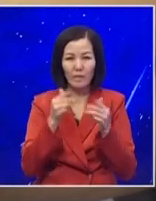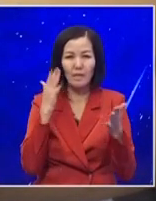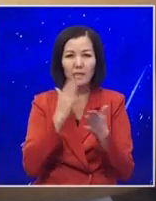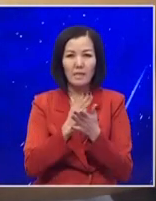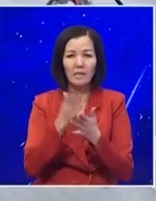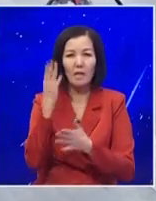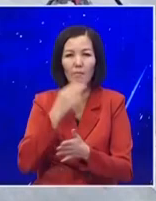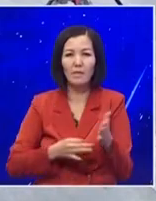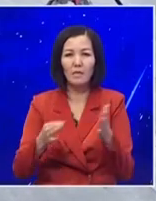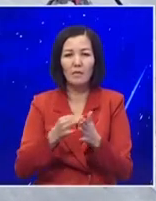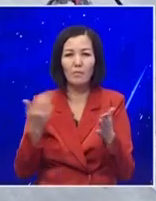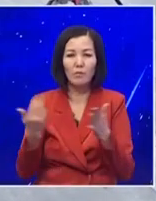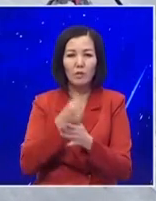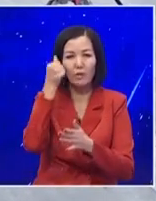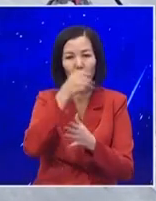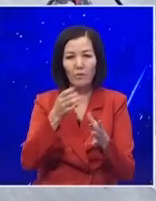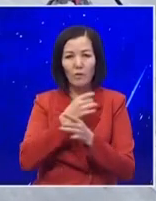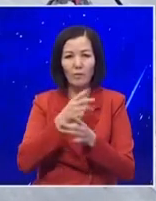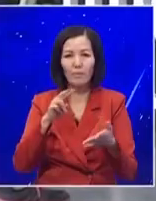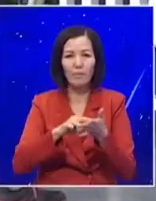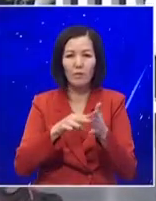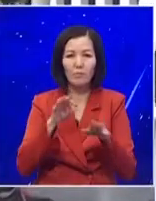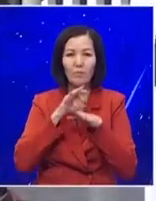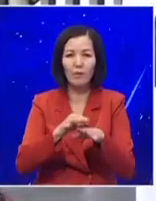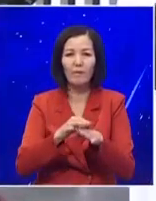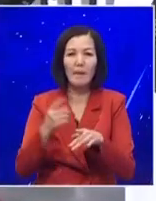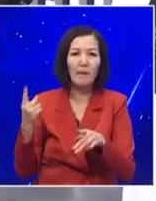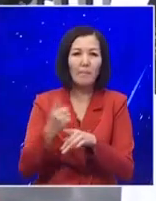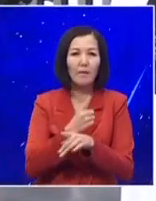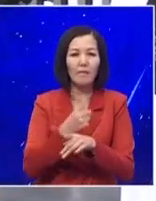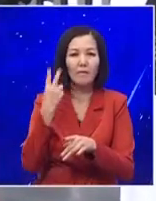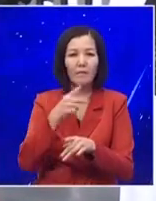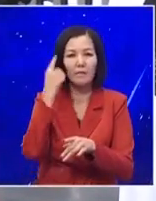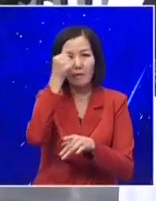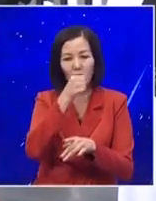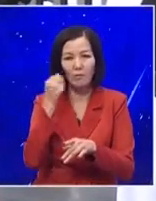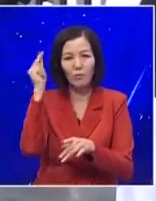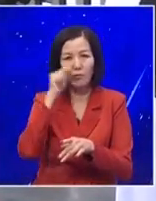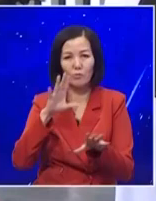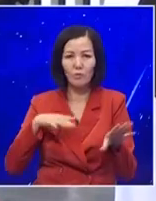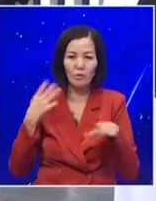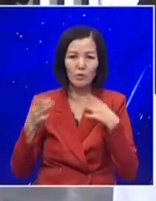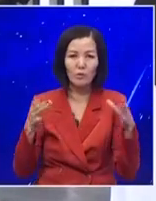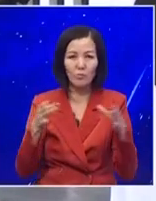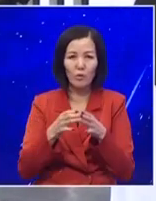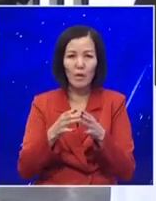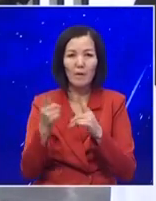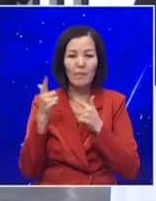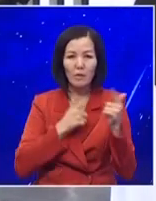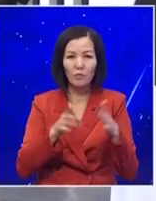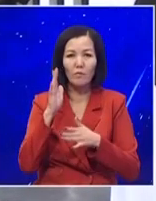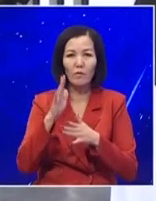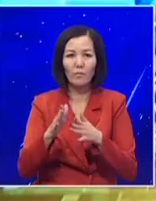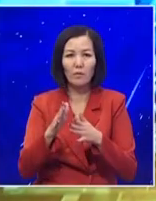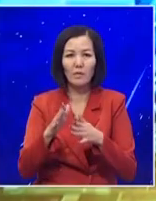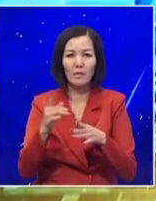Алматинской области после новогодних праздников планируют провести первый в 2021 году учебно-тренировочный сбор. Подготовка